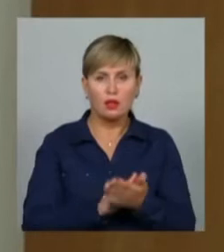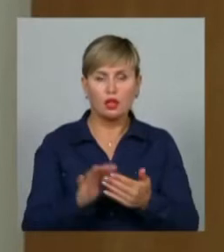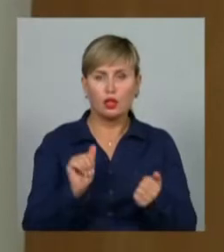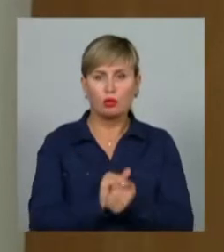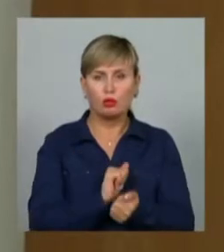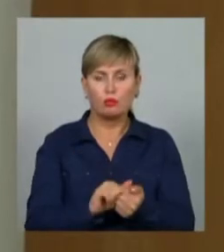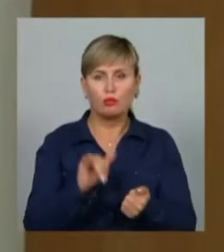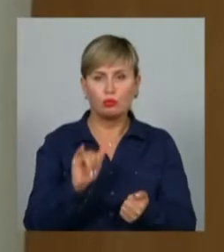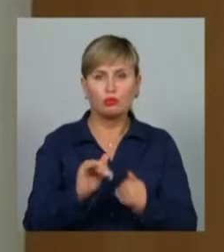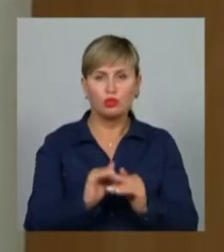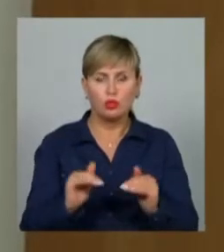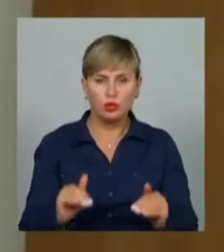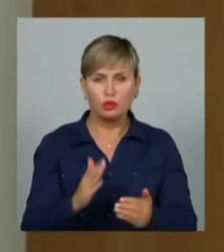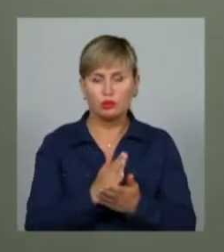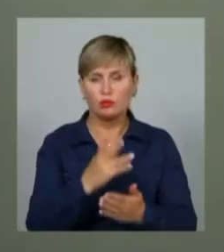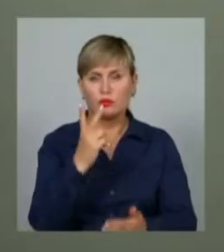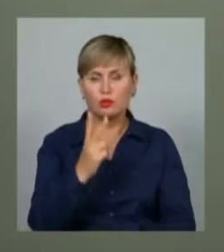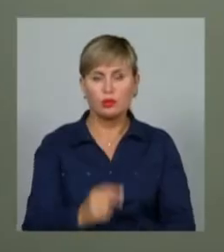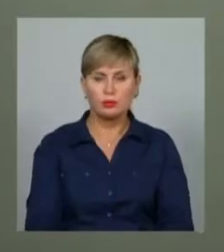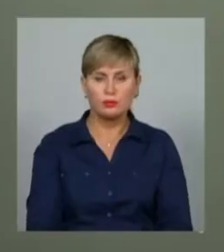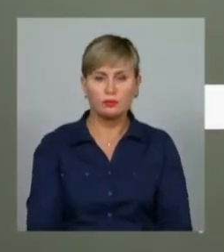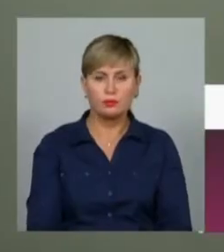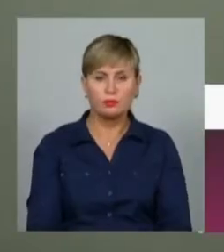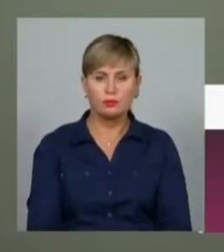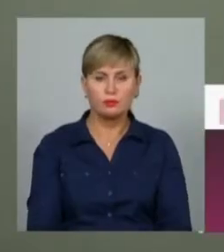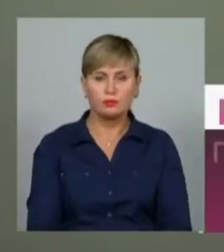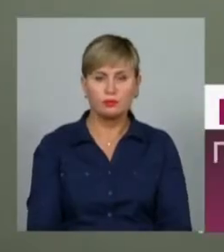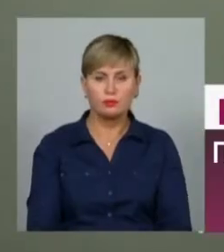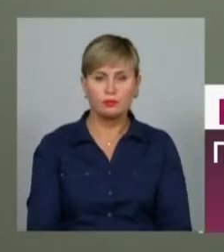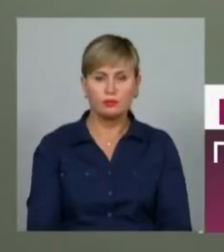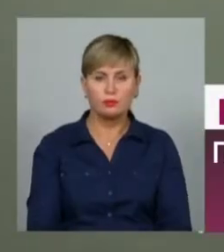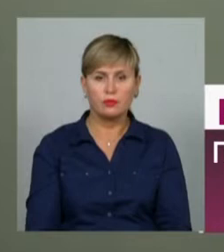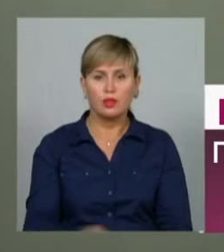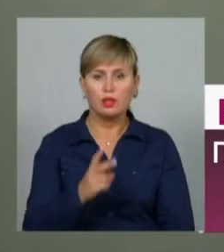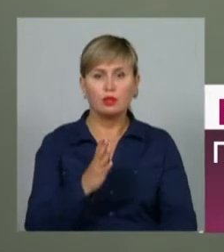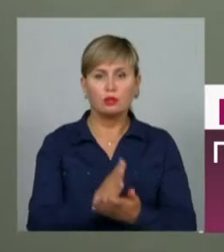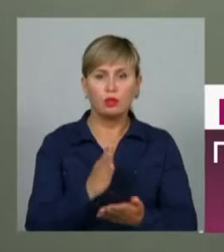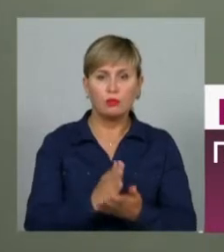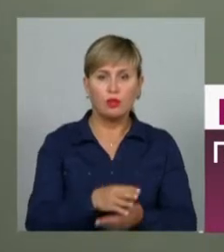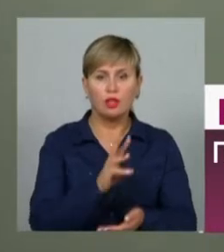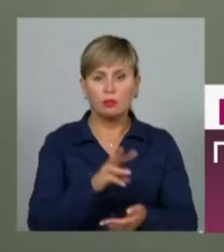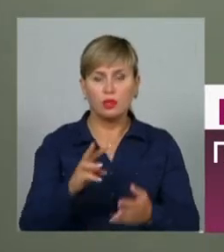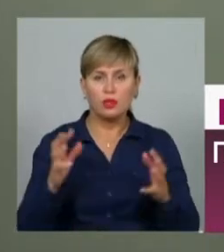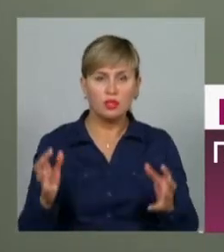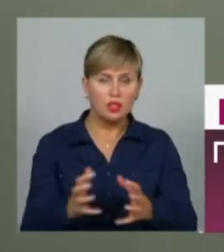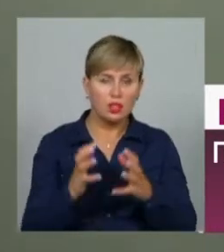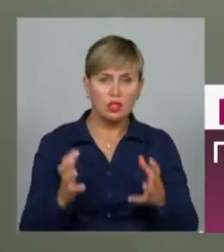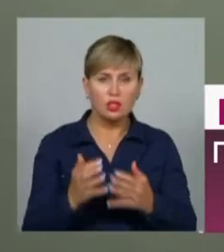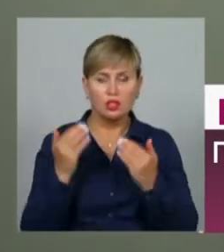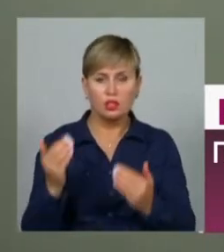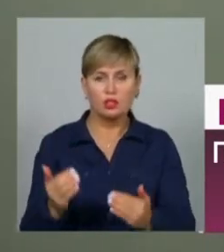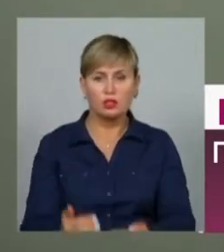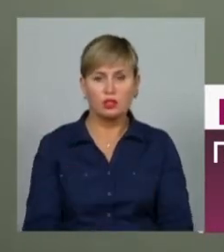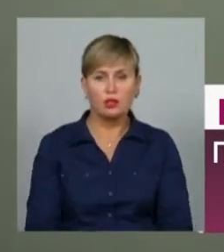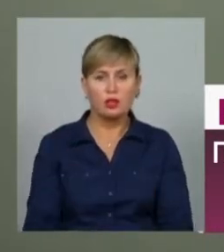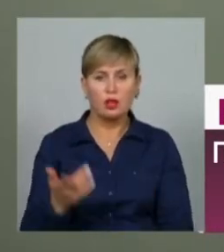У женщины двое несовершеннолетних детей. Хозяева земельного участка, кто имеет миллионы сбережений в кармане из этих участков,